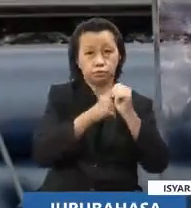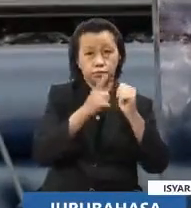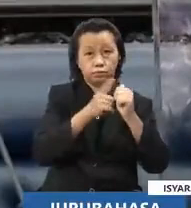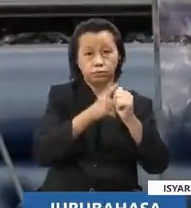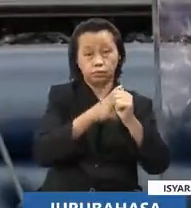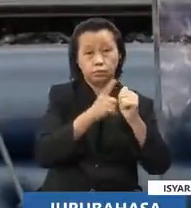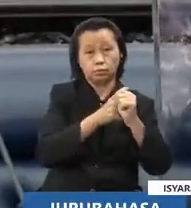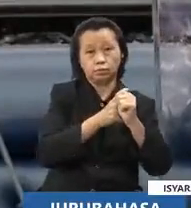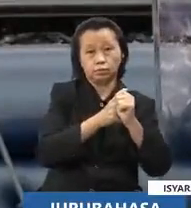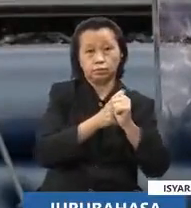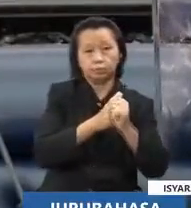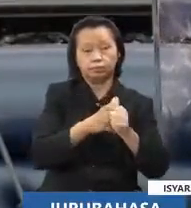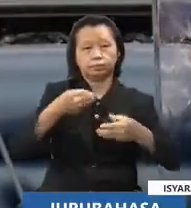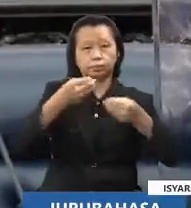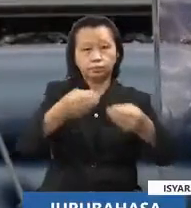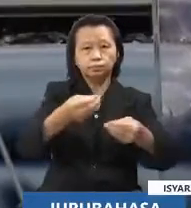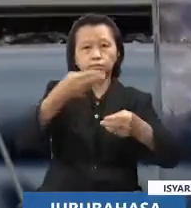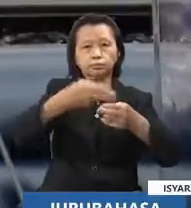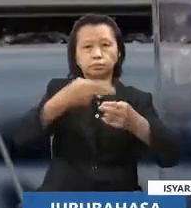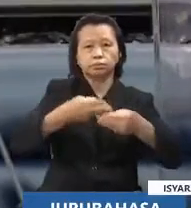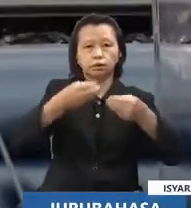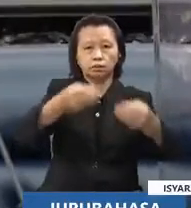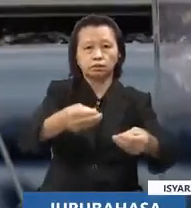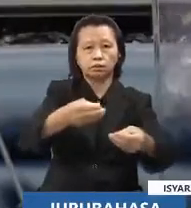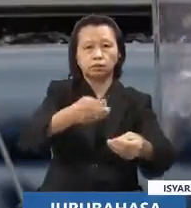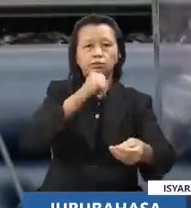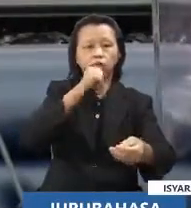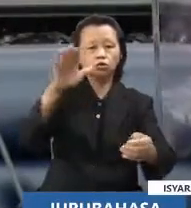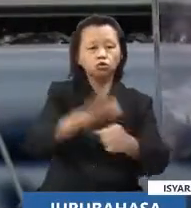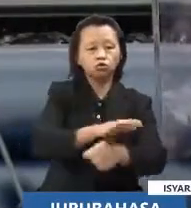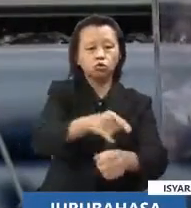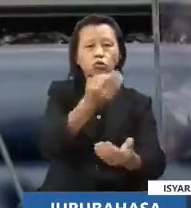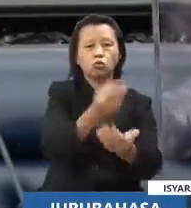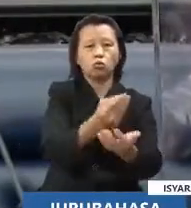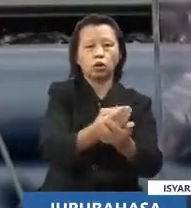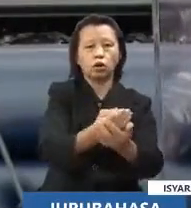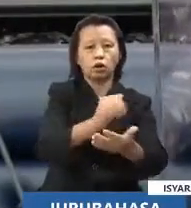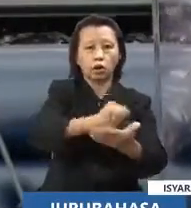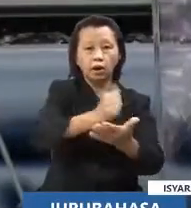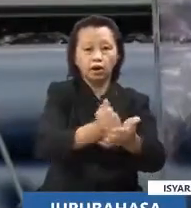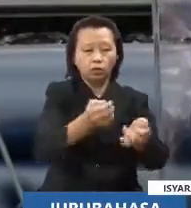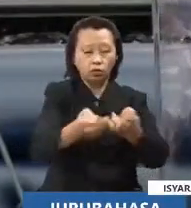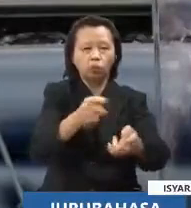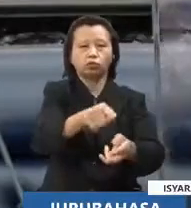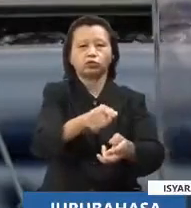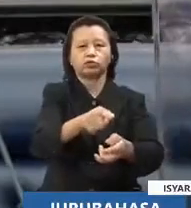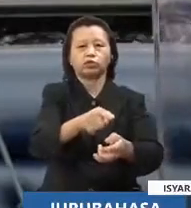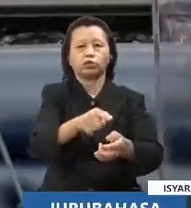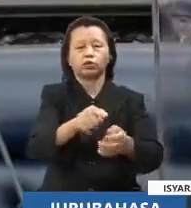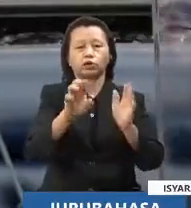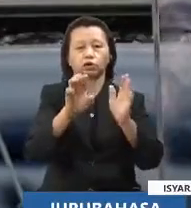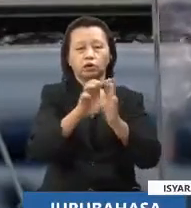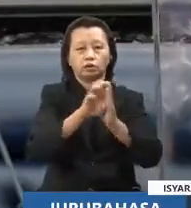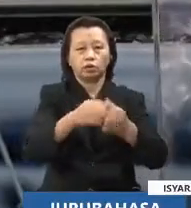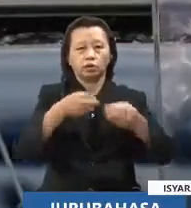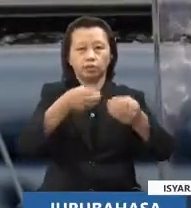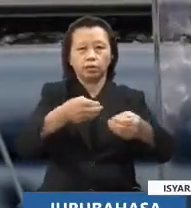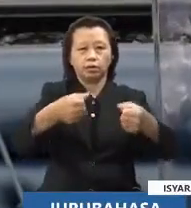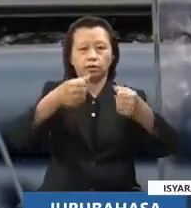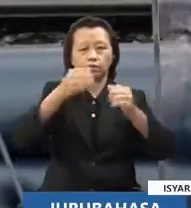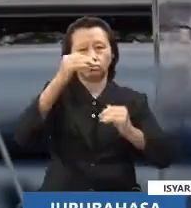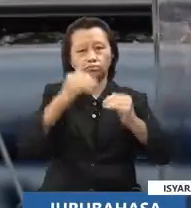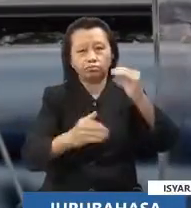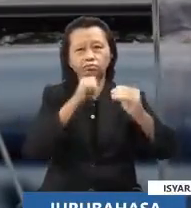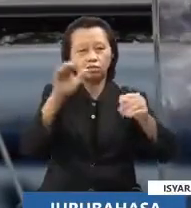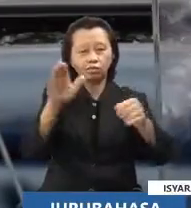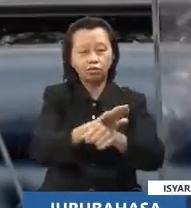pertama adalah pemberian yang dinamakan pemberian kekurangan wang dalam akaun mengurus. Ini dikenali sebagai pemberian defisit